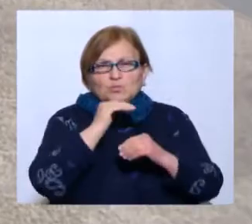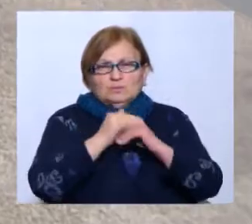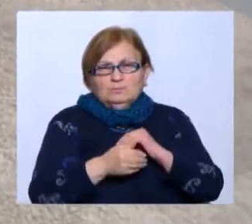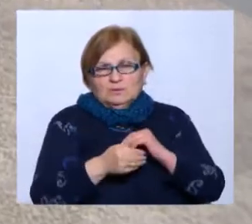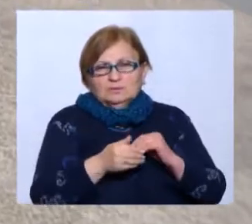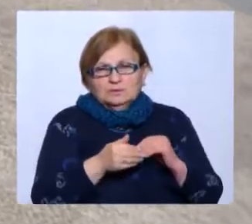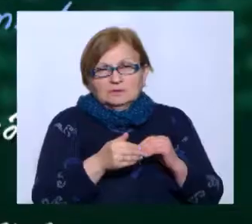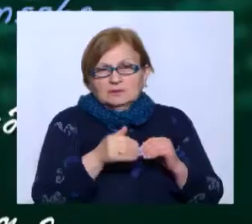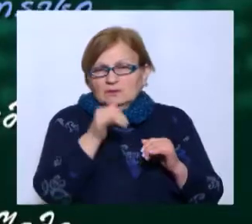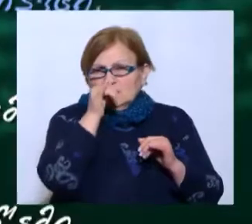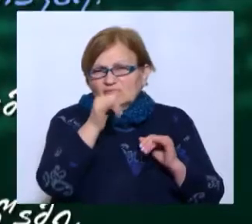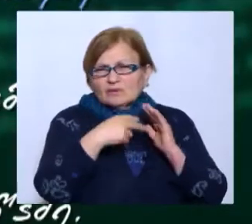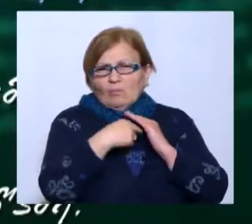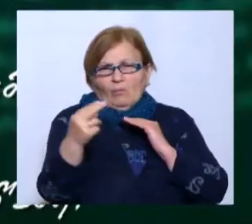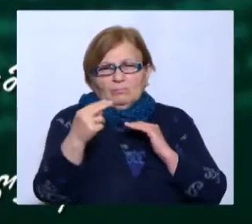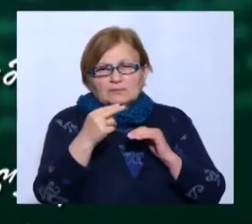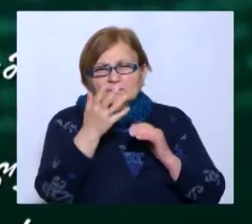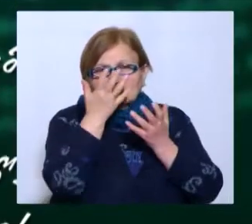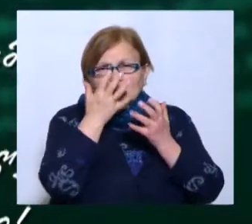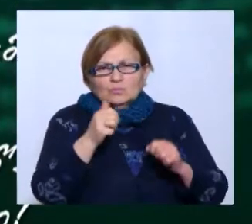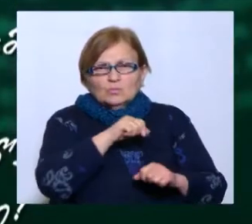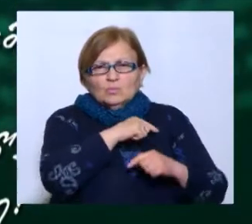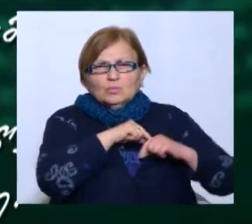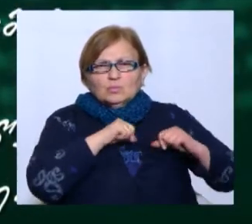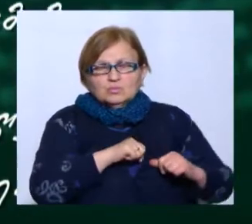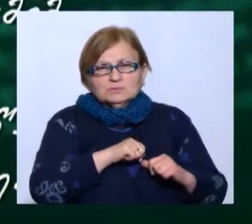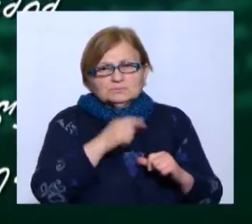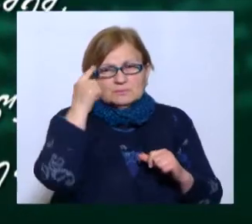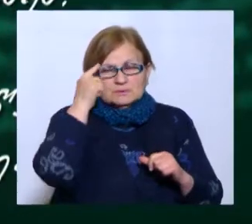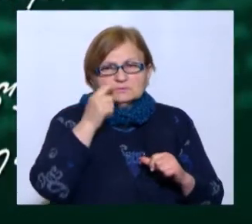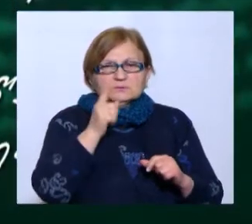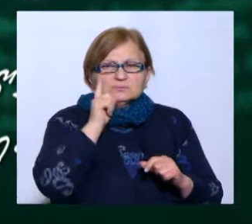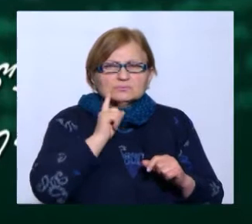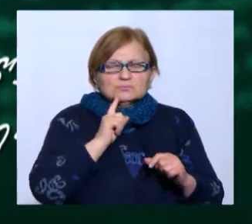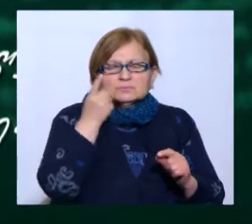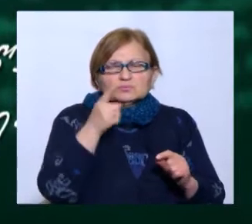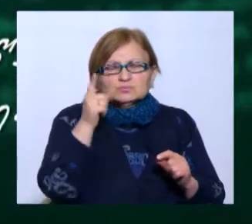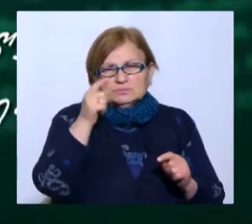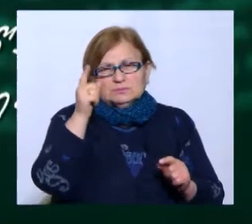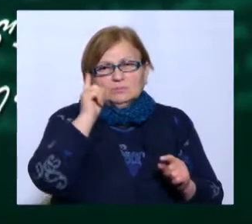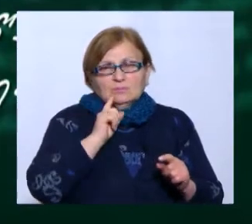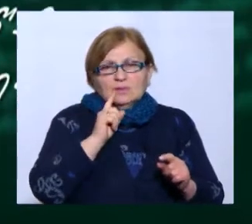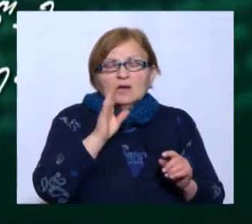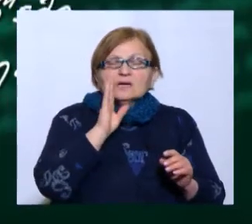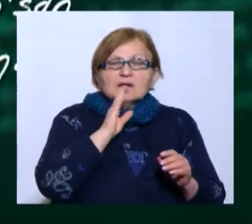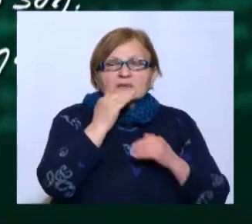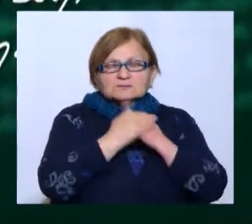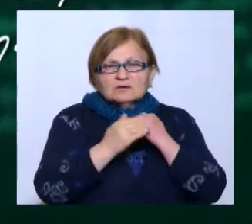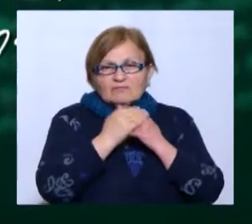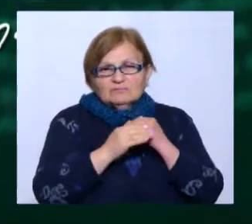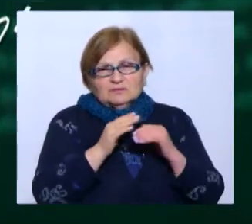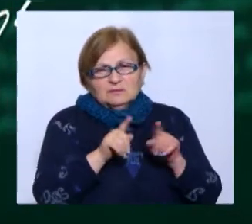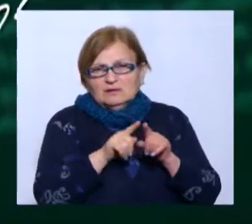შენახული. ვერ მომპარავს ბნელ გულის ფიქრს წუთი წუთზე უამესი, საიდუმლოს ვერ მომტაცებს ქალის ხვევნა და